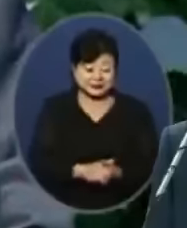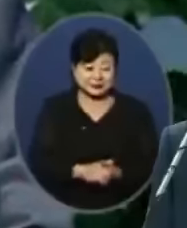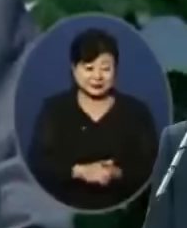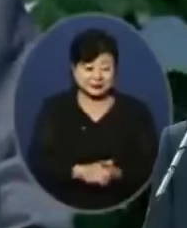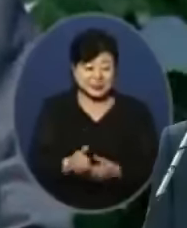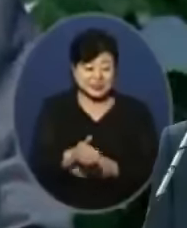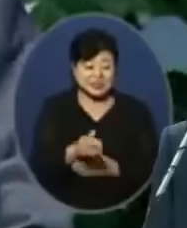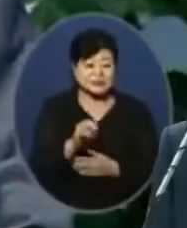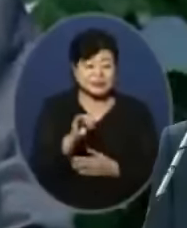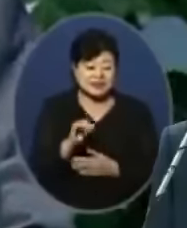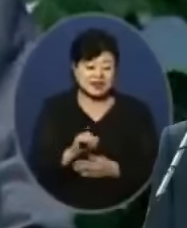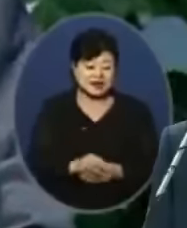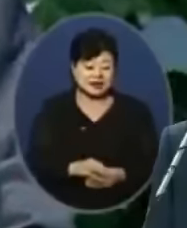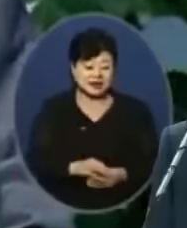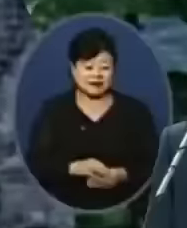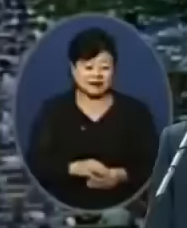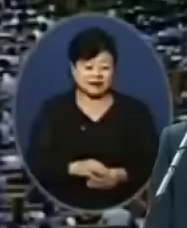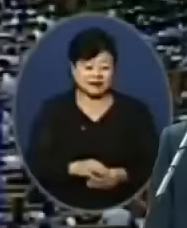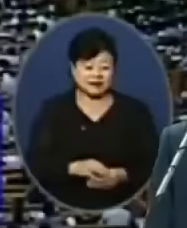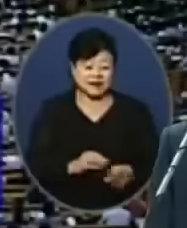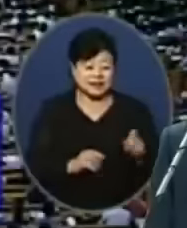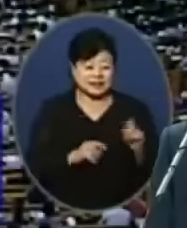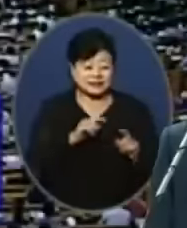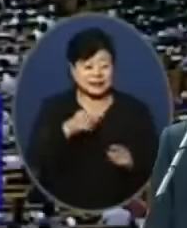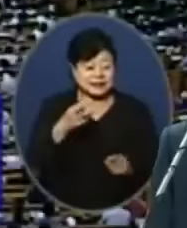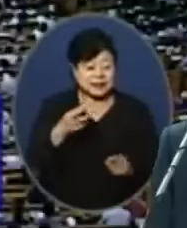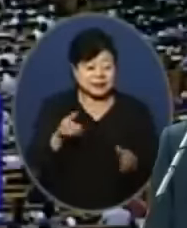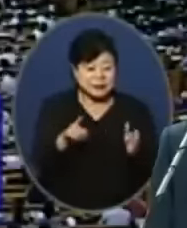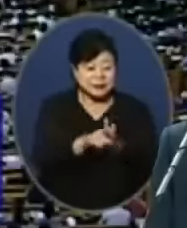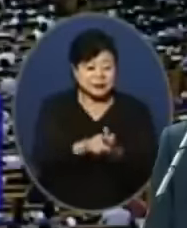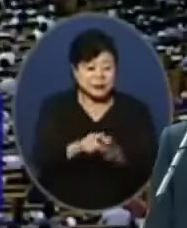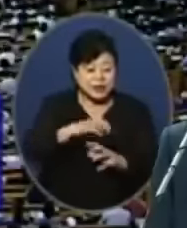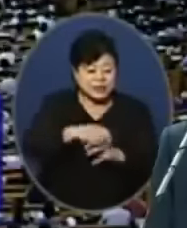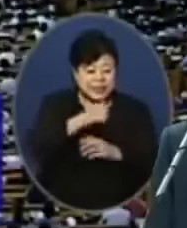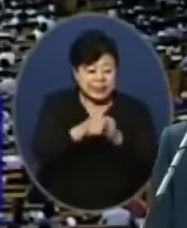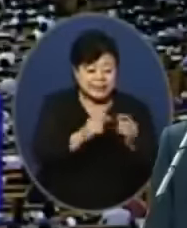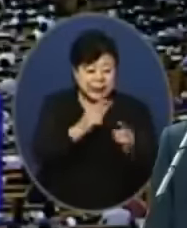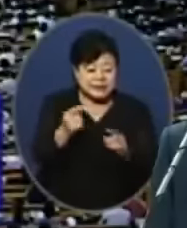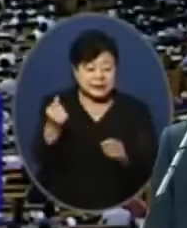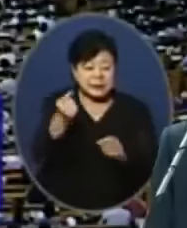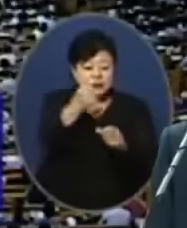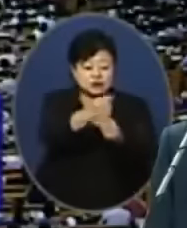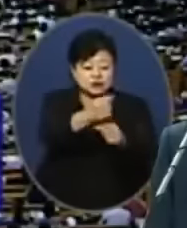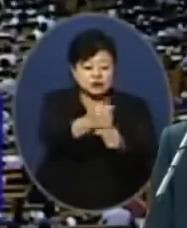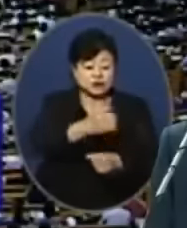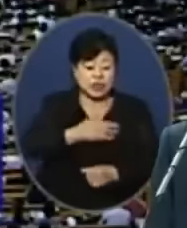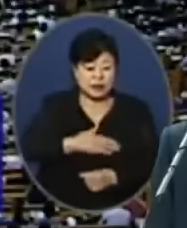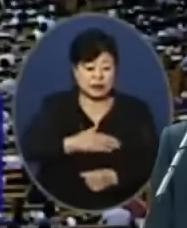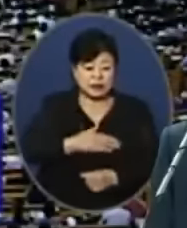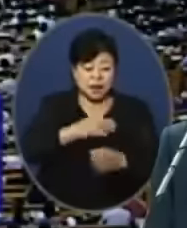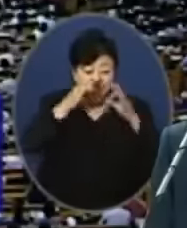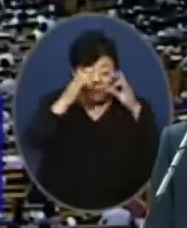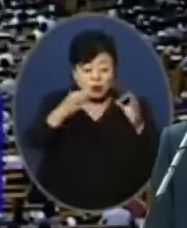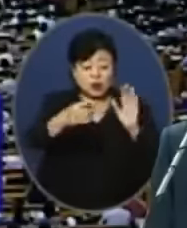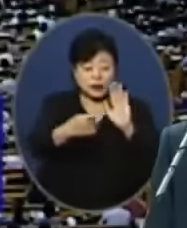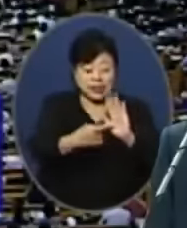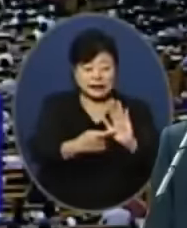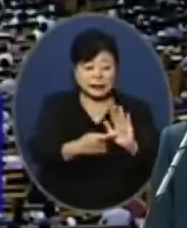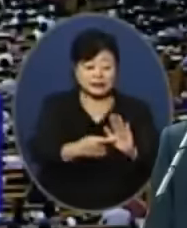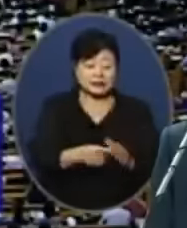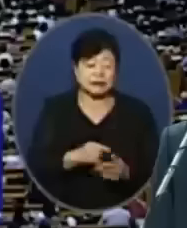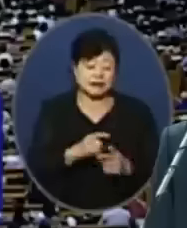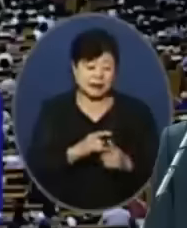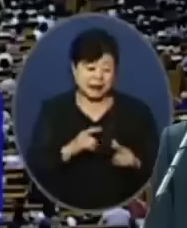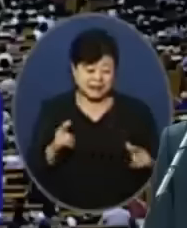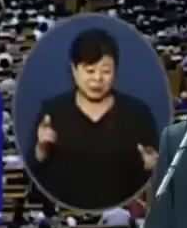히브리서 11장 3절에 보면 믿음으로 모든 세계가 하나님의 말씀으로 지어진 줄을 우리가 아나니 보이는 것은 나타난 것으로 말미암아